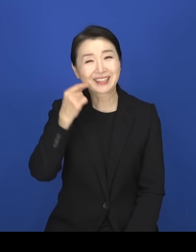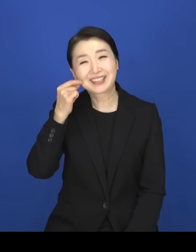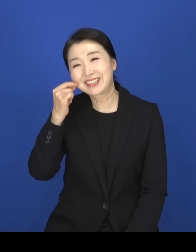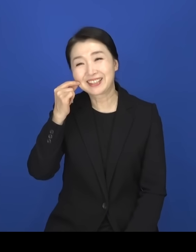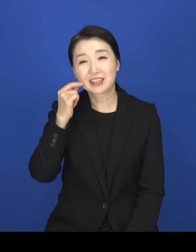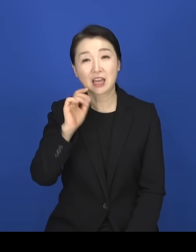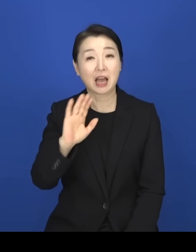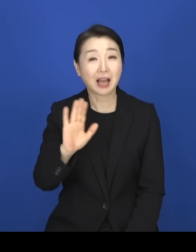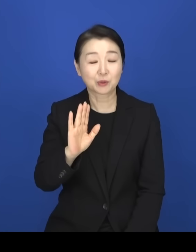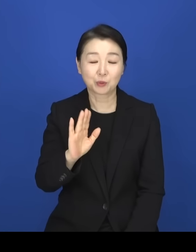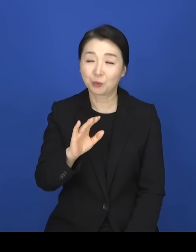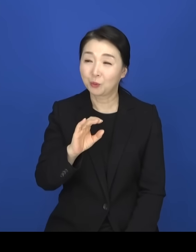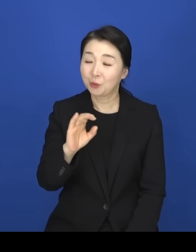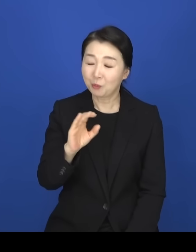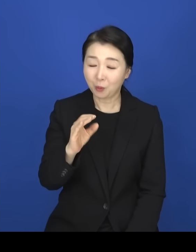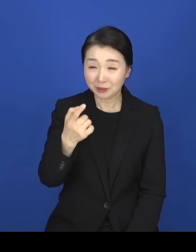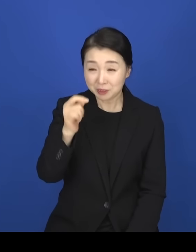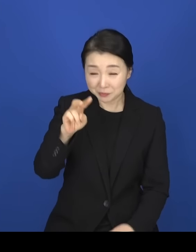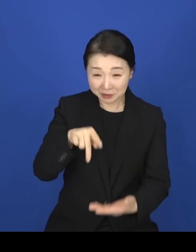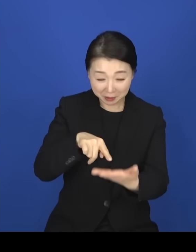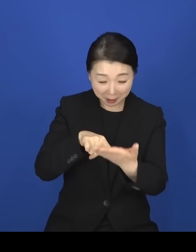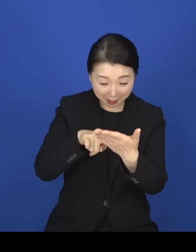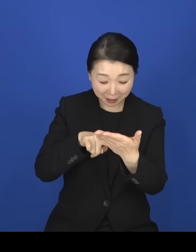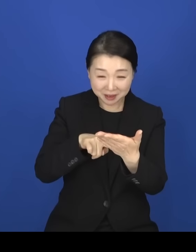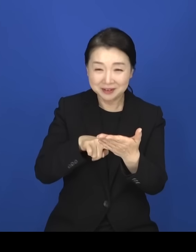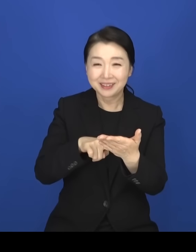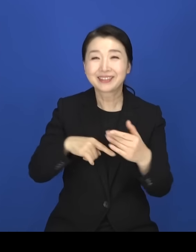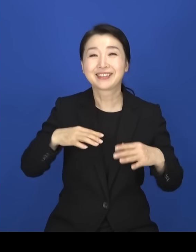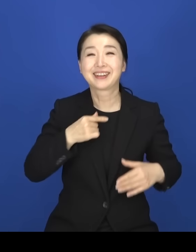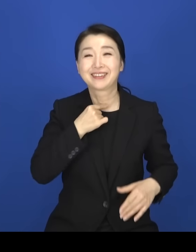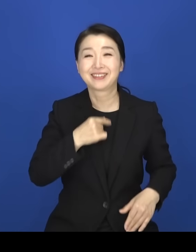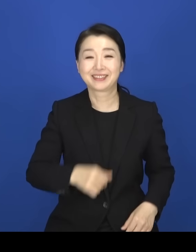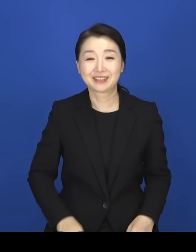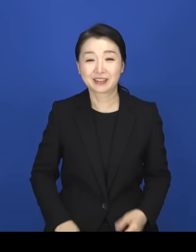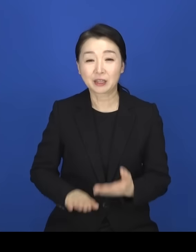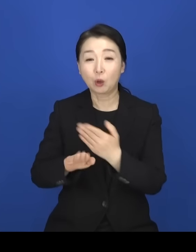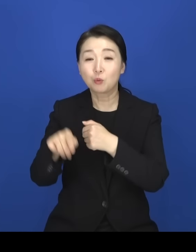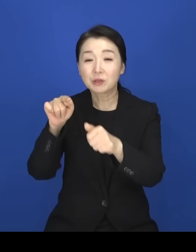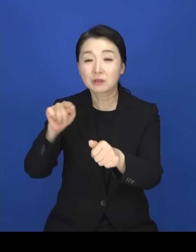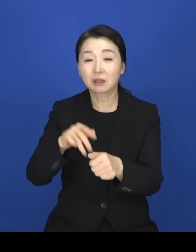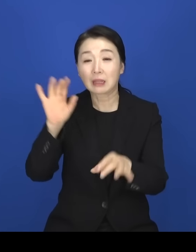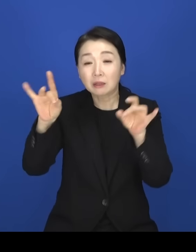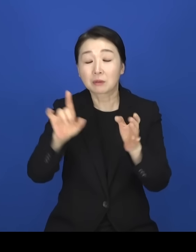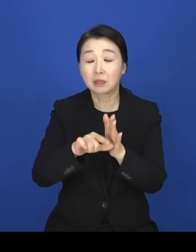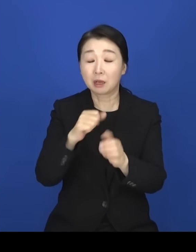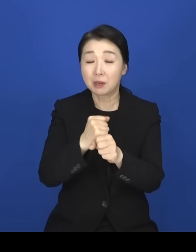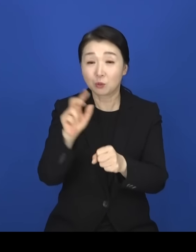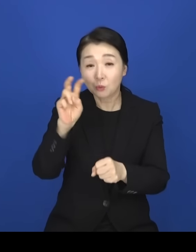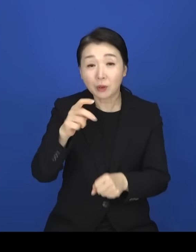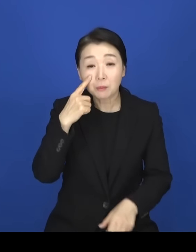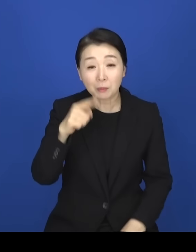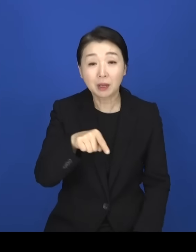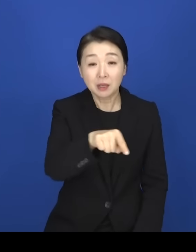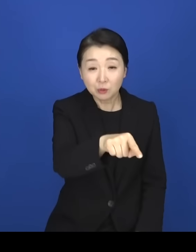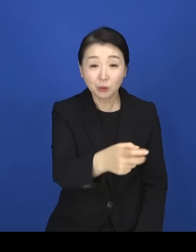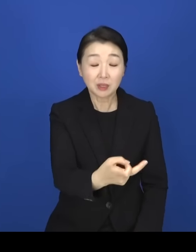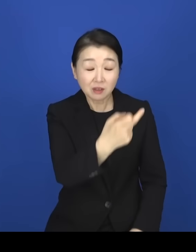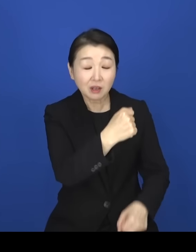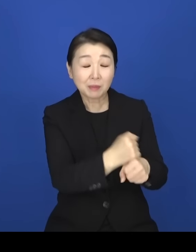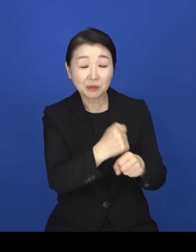아니었지만 굉장히 그래도 저도 그랬어요. 저도 후배들 시켜갖고 나이트에서 내가 만든 노래 나오면 이 노래 이 형이 만든